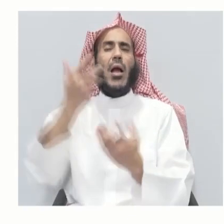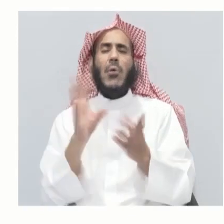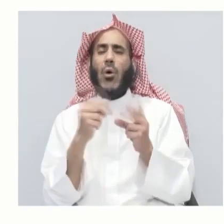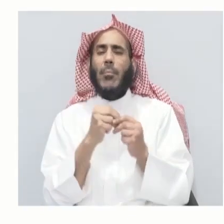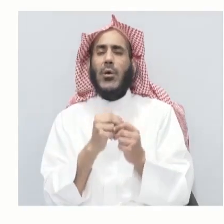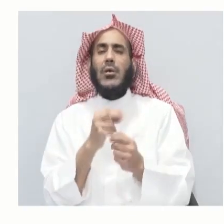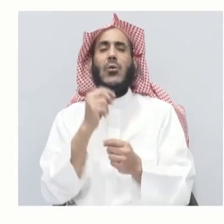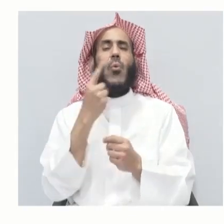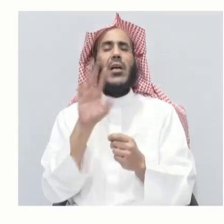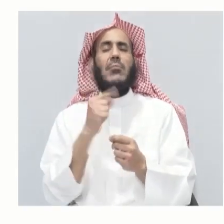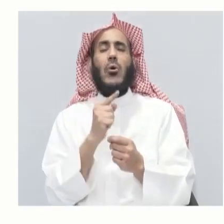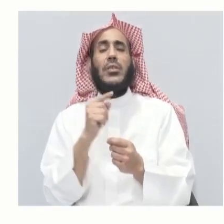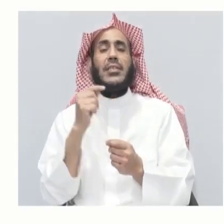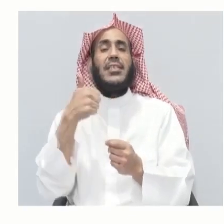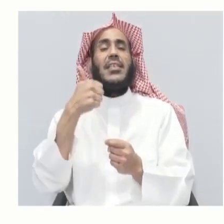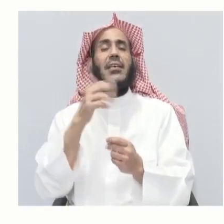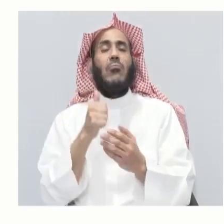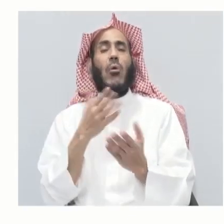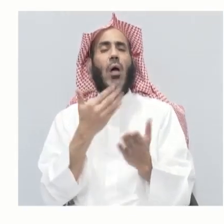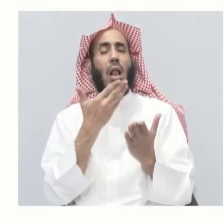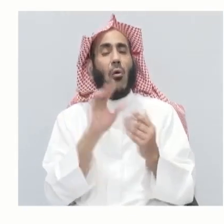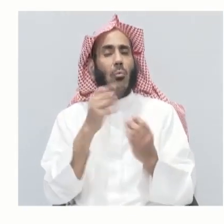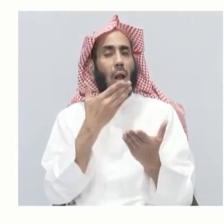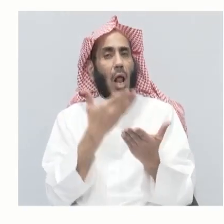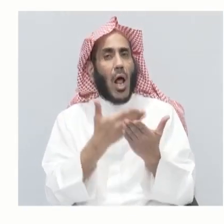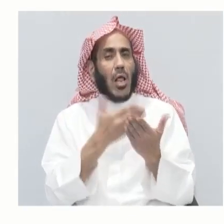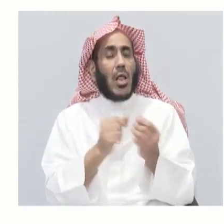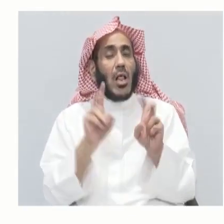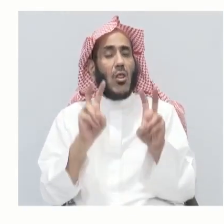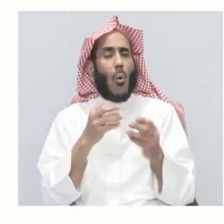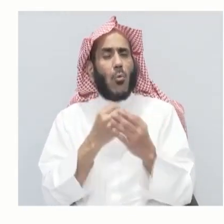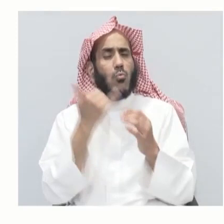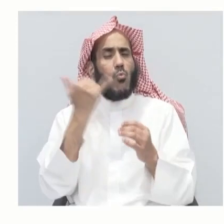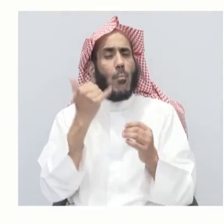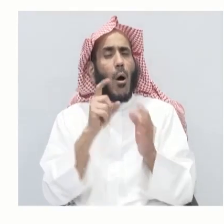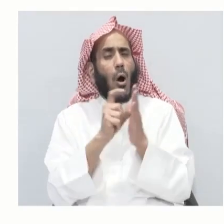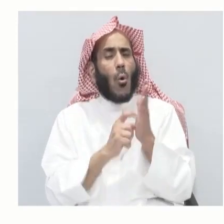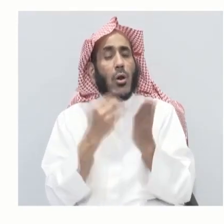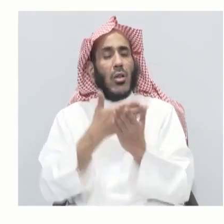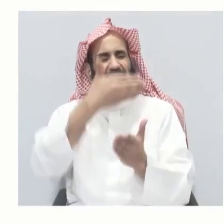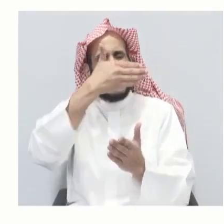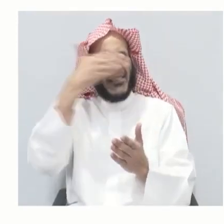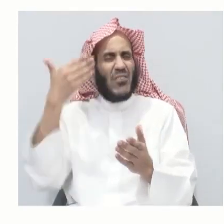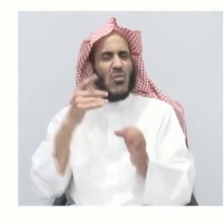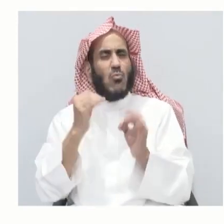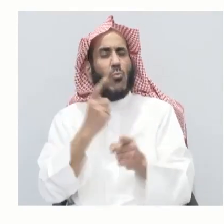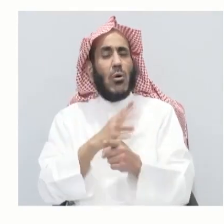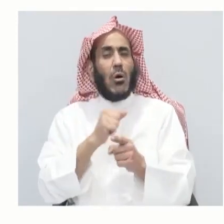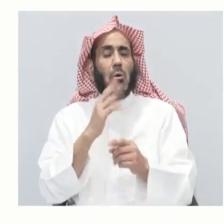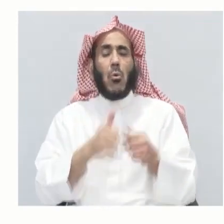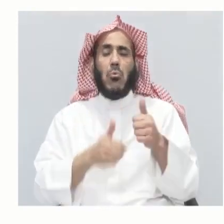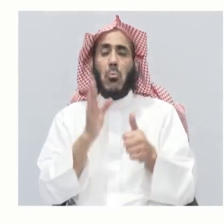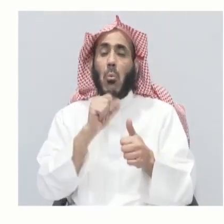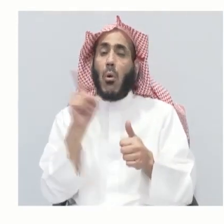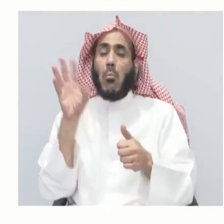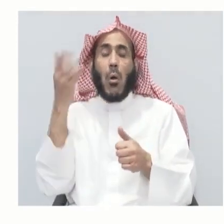كم 1.6 وهذا للارض اكتب هذه الثوابت واكتب عندها حفظ قد لا ياتيك في الاختبار